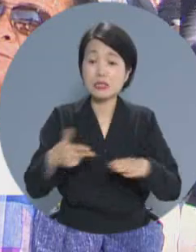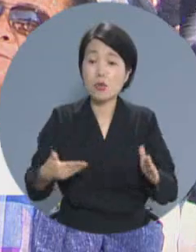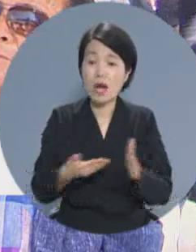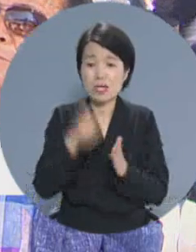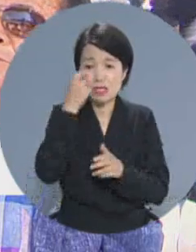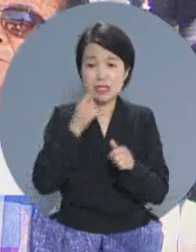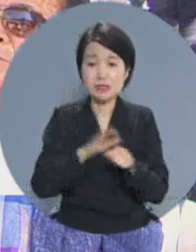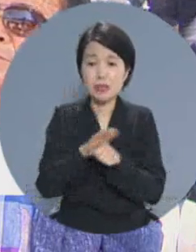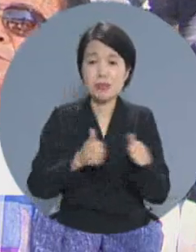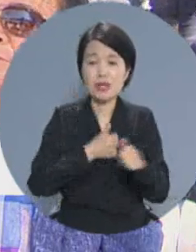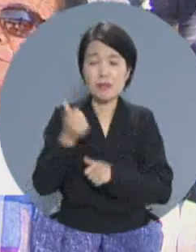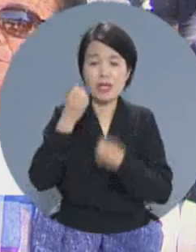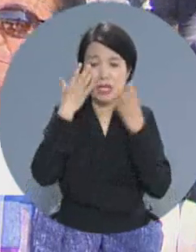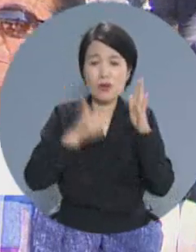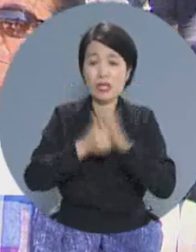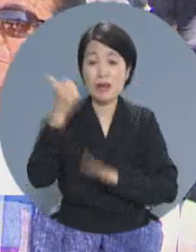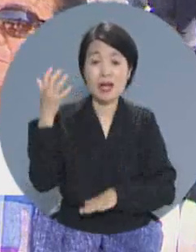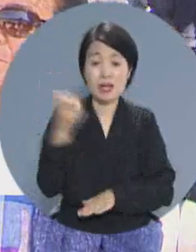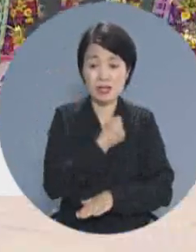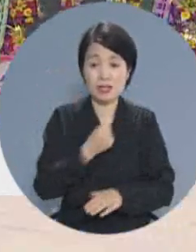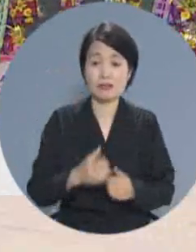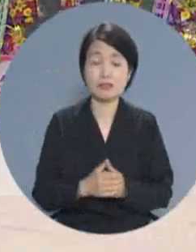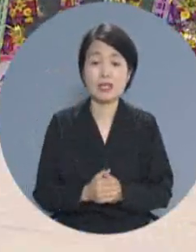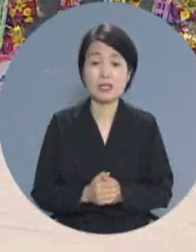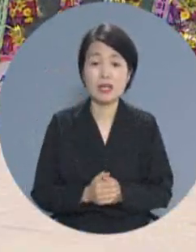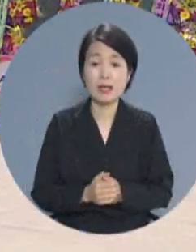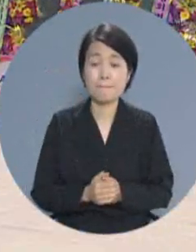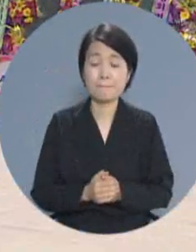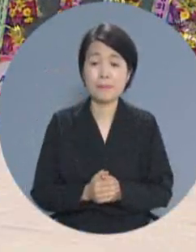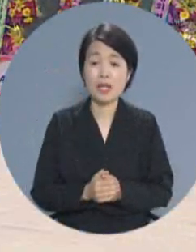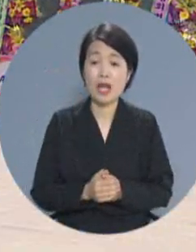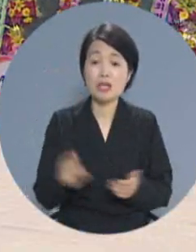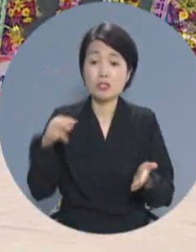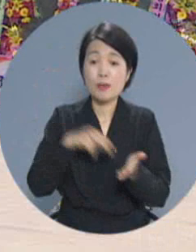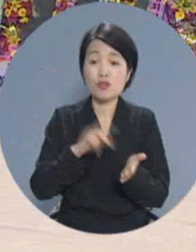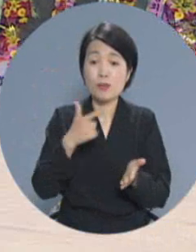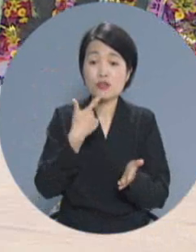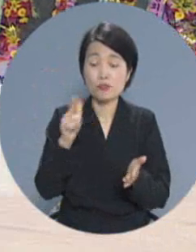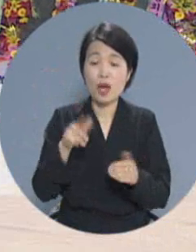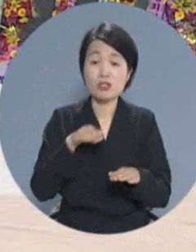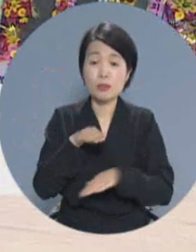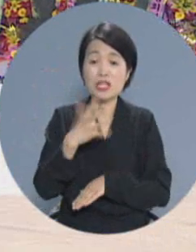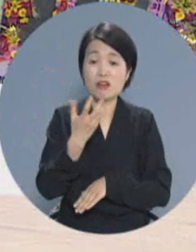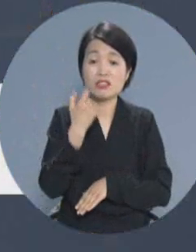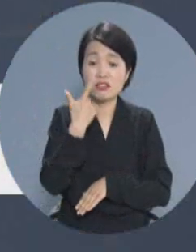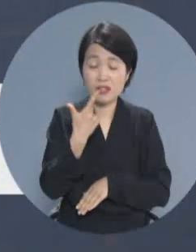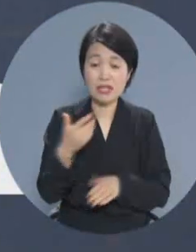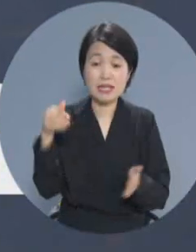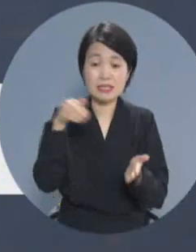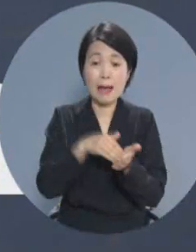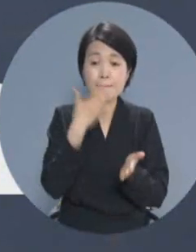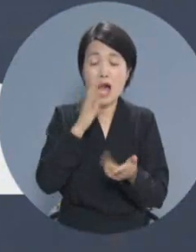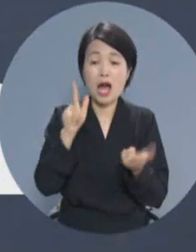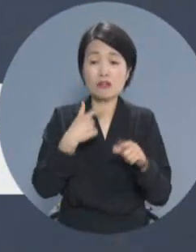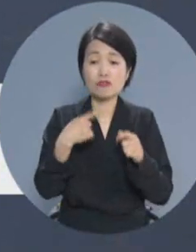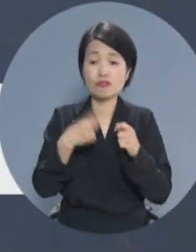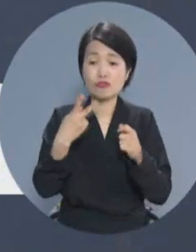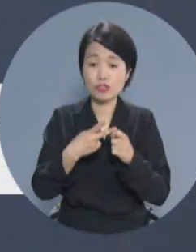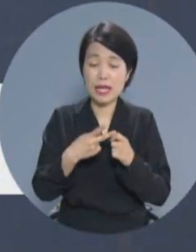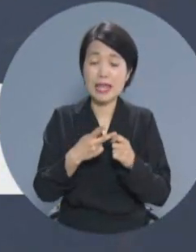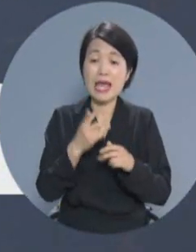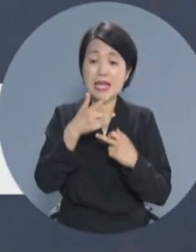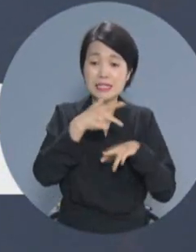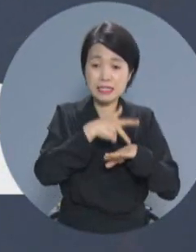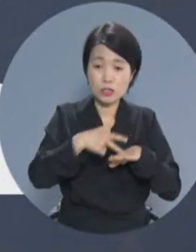슬픔을 넘어 새로운 희망을 갖게 됐습니다. 여객 606명, 승용차 86대를 싣고 하루 두 차례